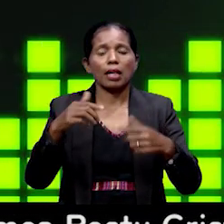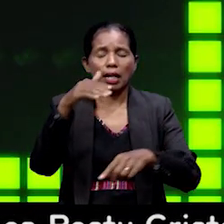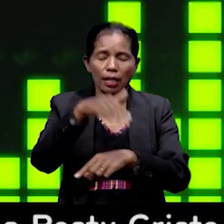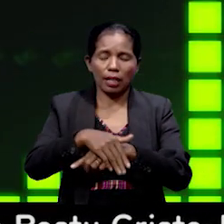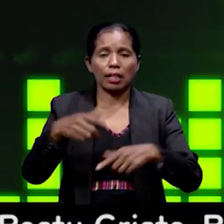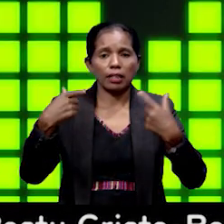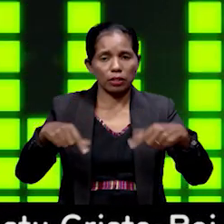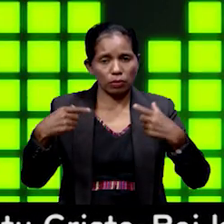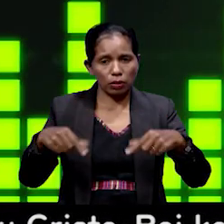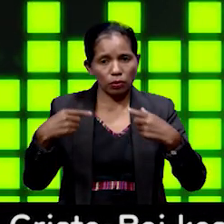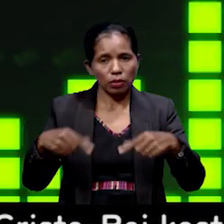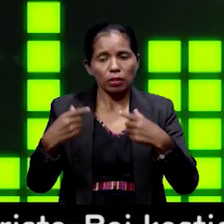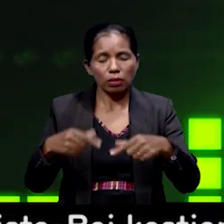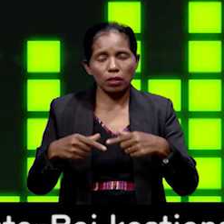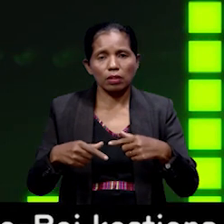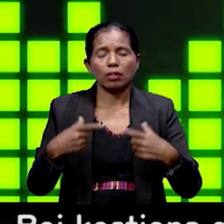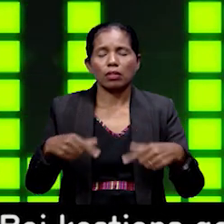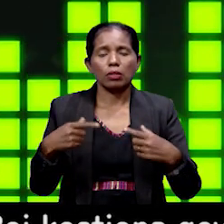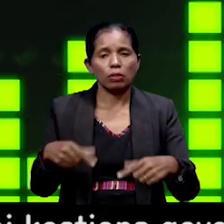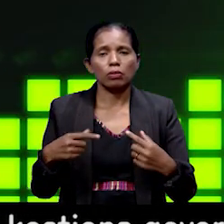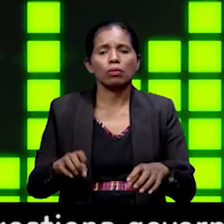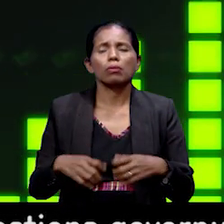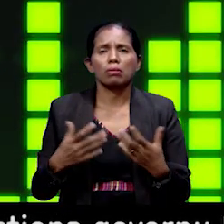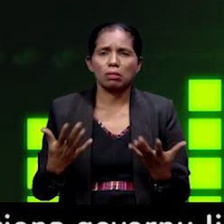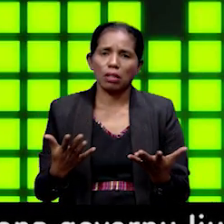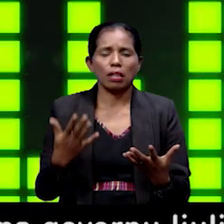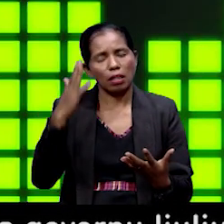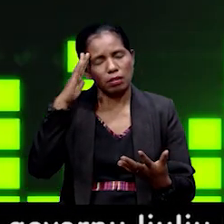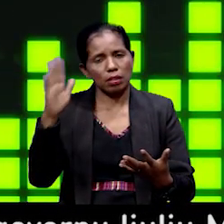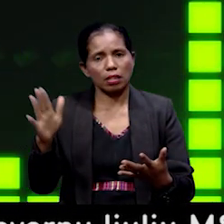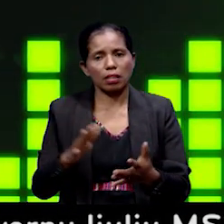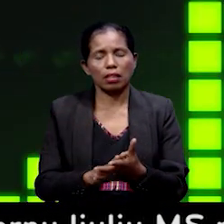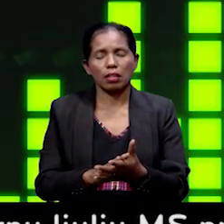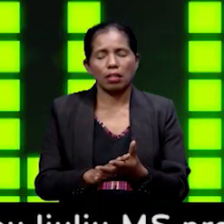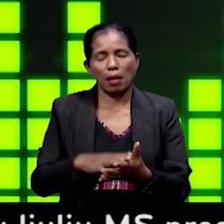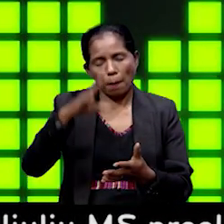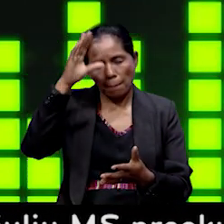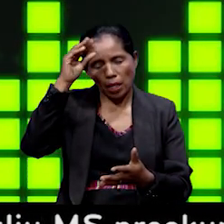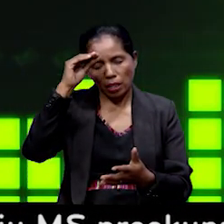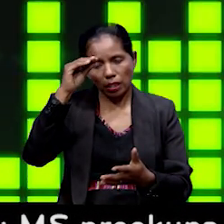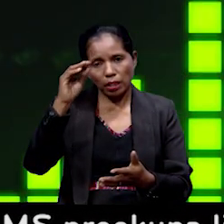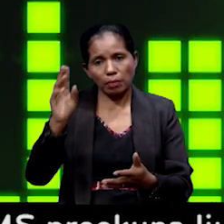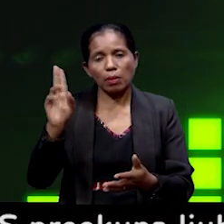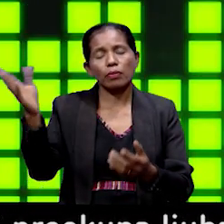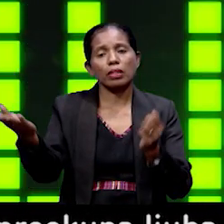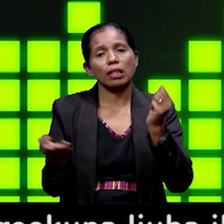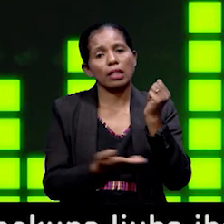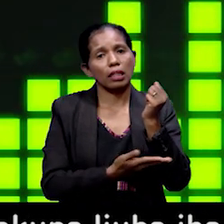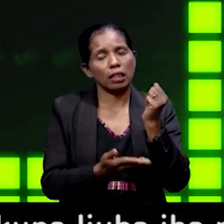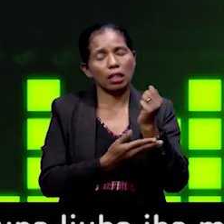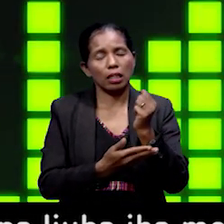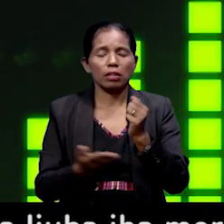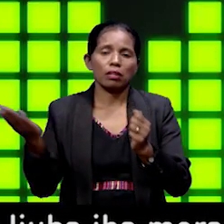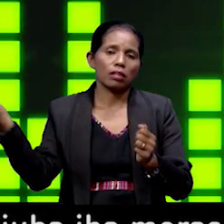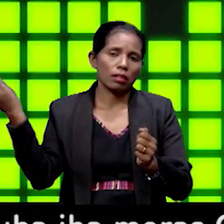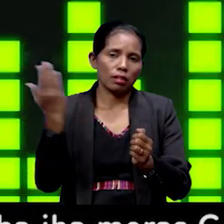feng hulang. Pronto. Diskuti-diskuti yang nusa kala beja male ne lama skatana langsung ta kirawan ye feng